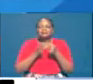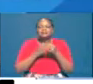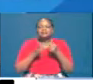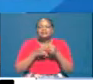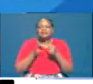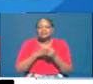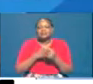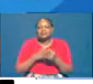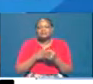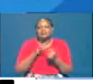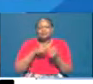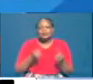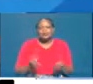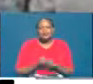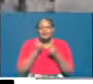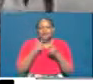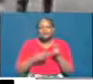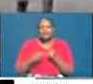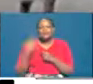nukuu kutoka kwa hotuba zake.